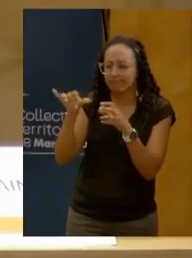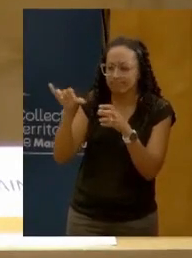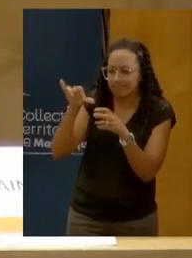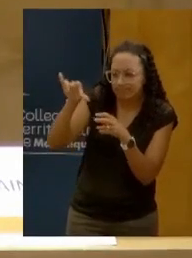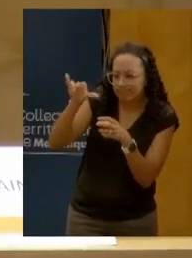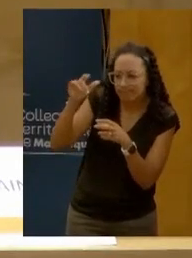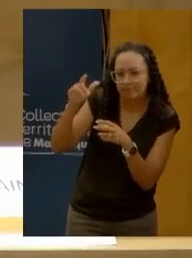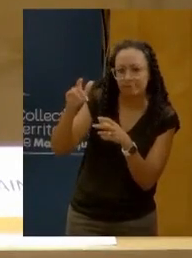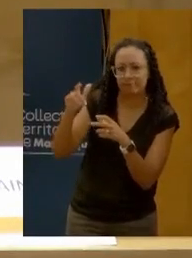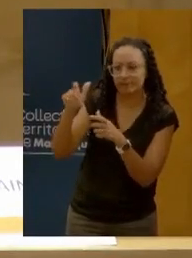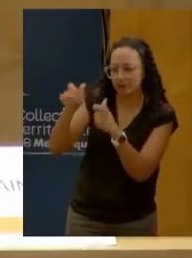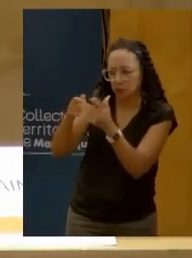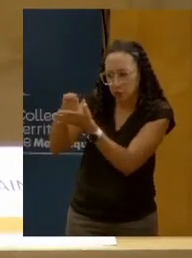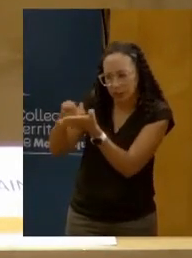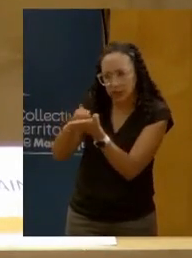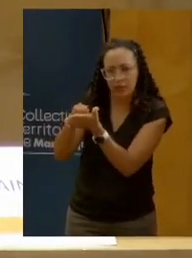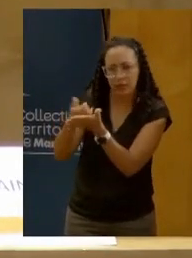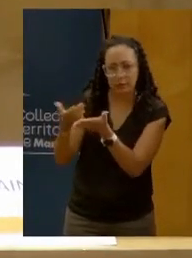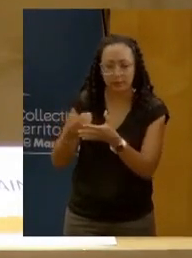Les grandes surfaces actuellement,